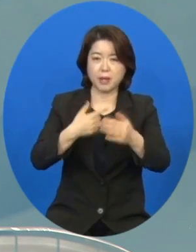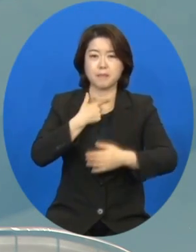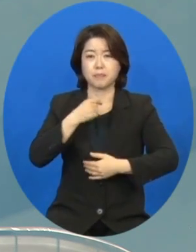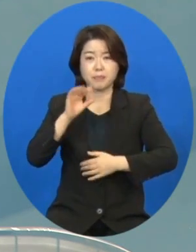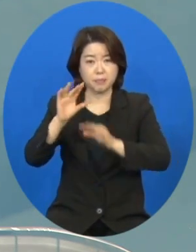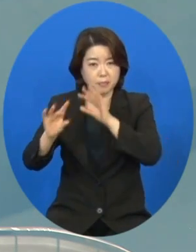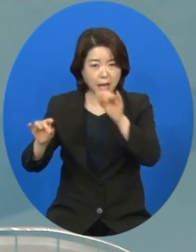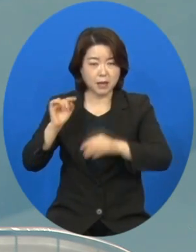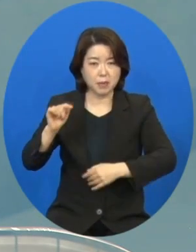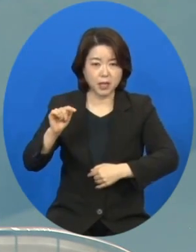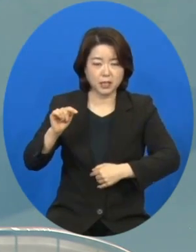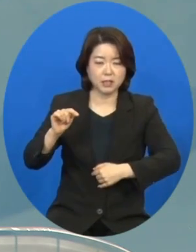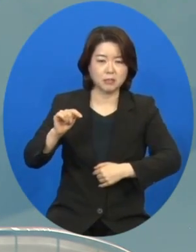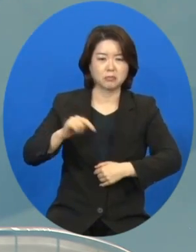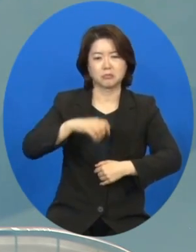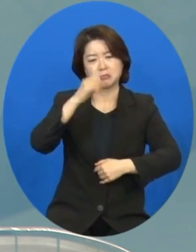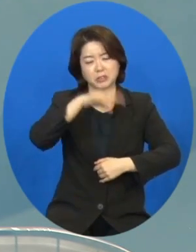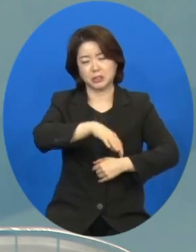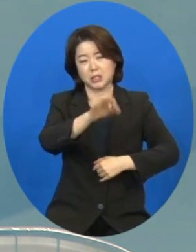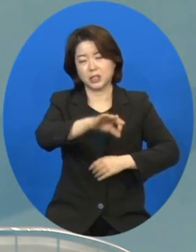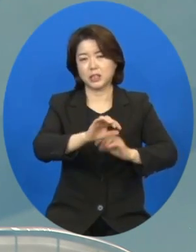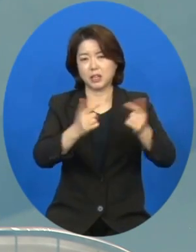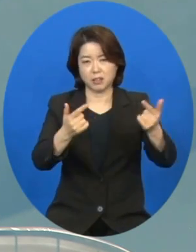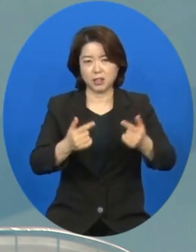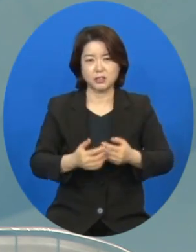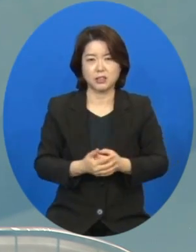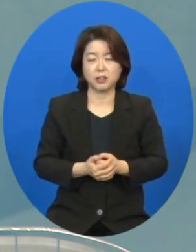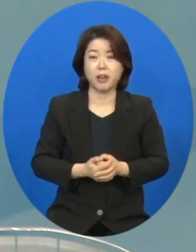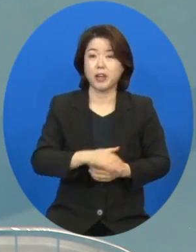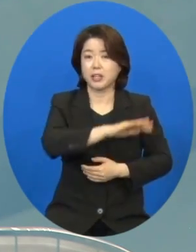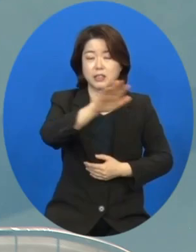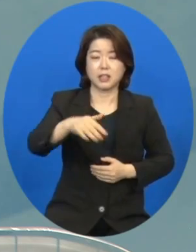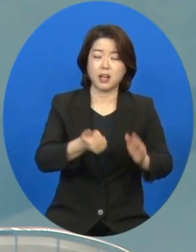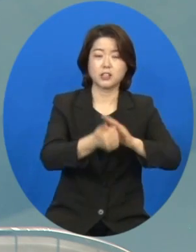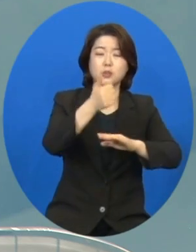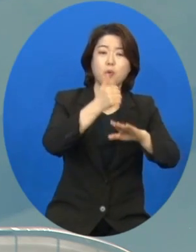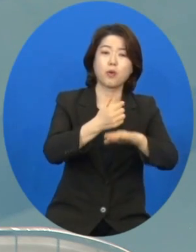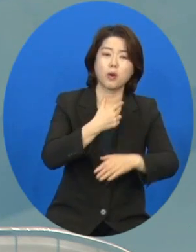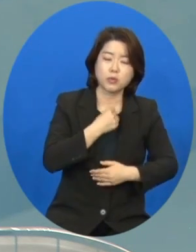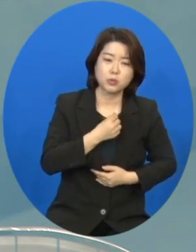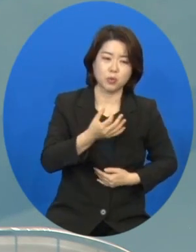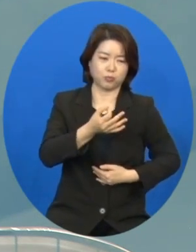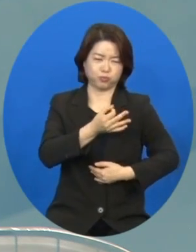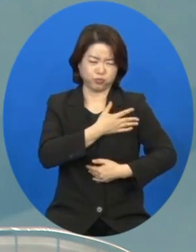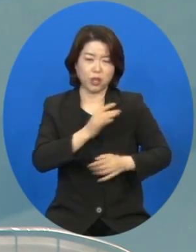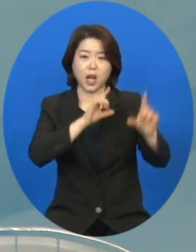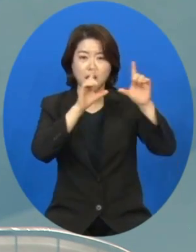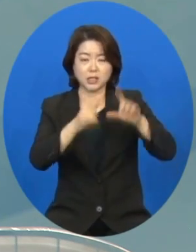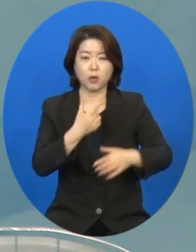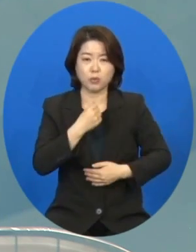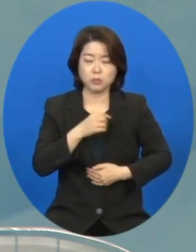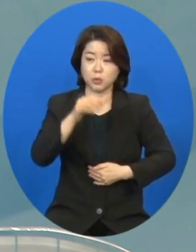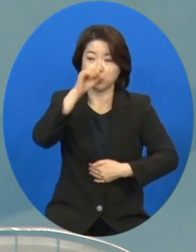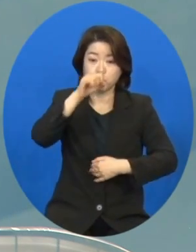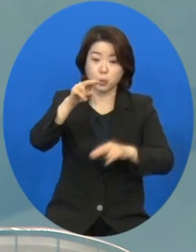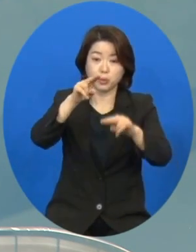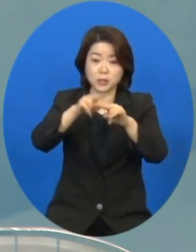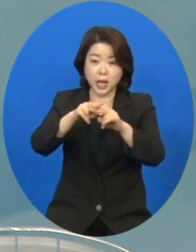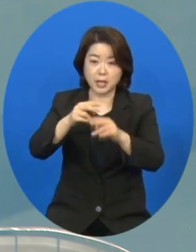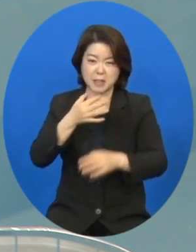다 성공하고 싶고 출세하고 싶고 부유하게 살고 싶잖아요. 좋은 자리